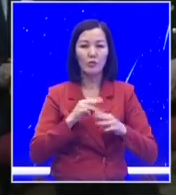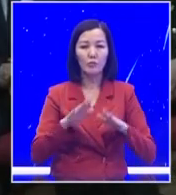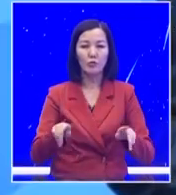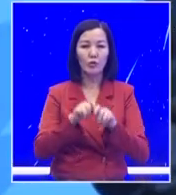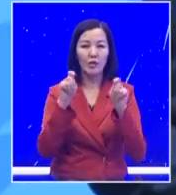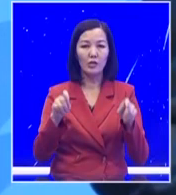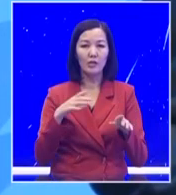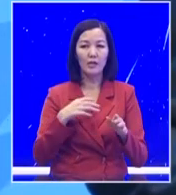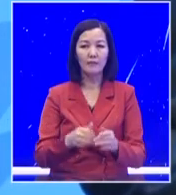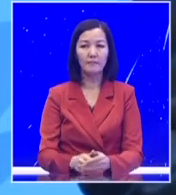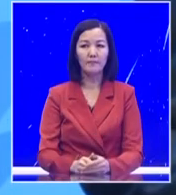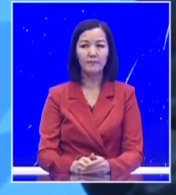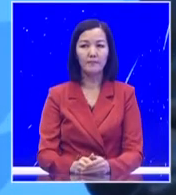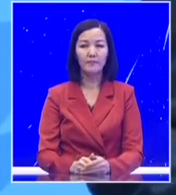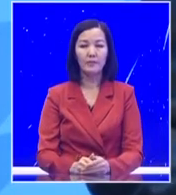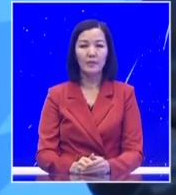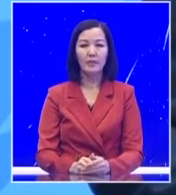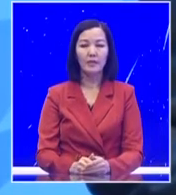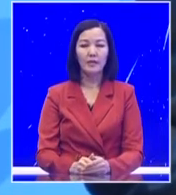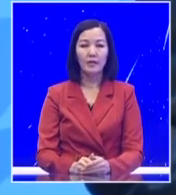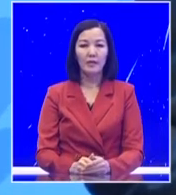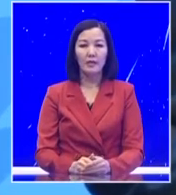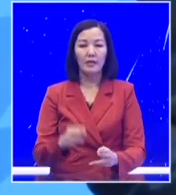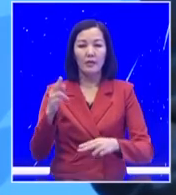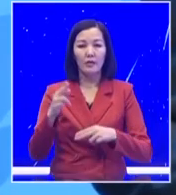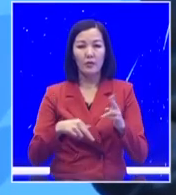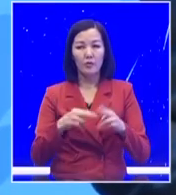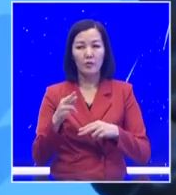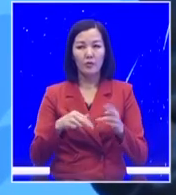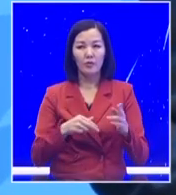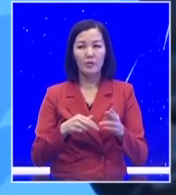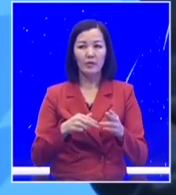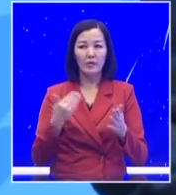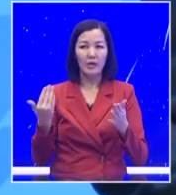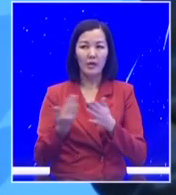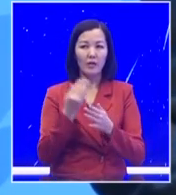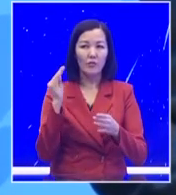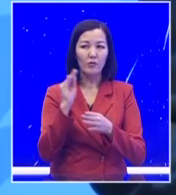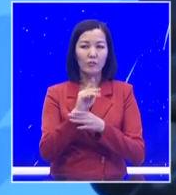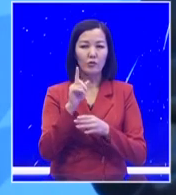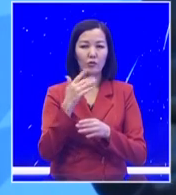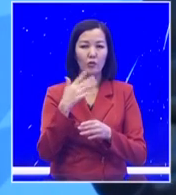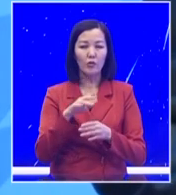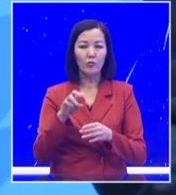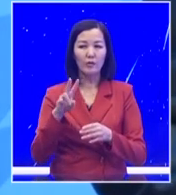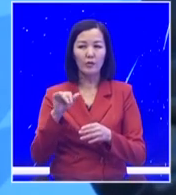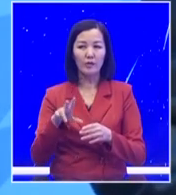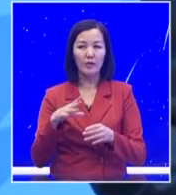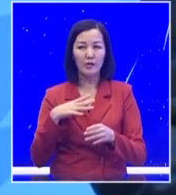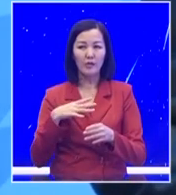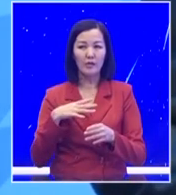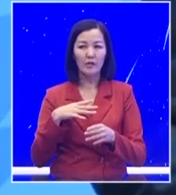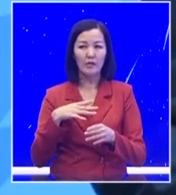ашылған. Келен ауылының ауыз жүйесінің құрылысының салу және қайта жаңғырту жұмыстарына қосымша 150 миллион теңге, түйіп ауылындағы ауыз